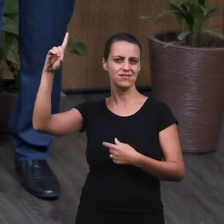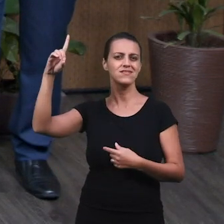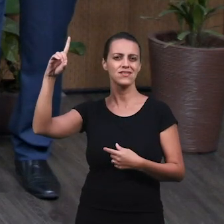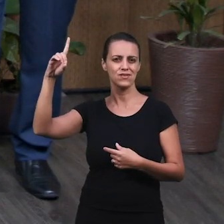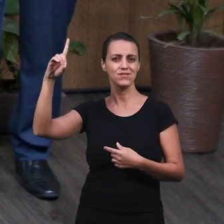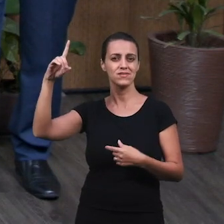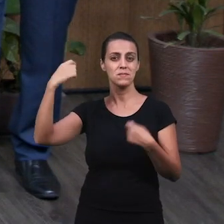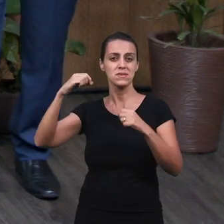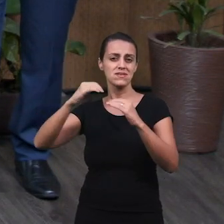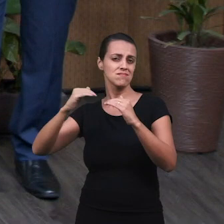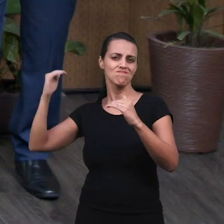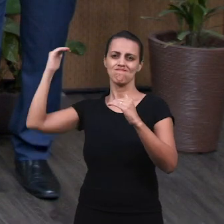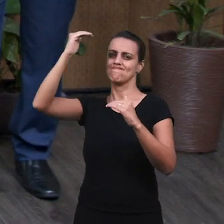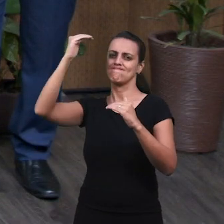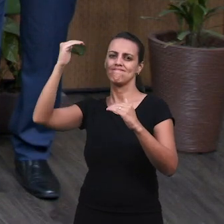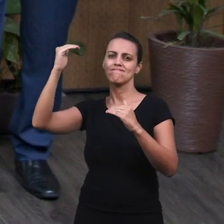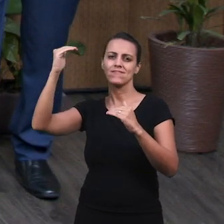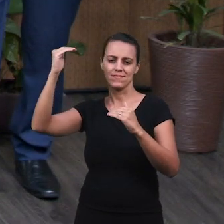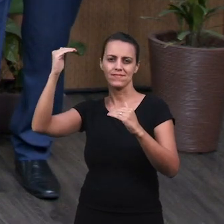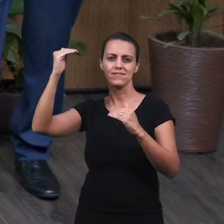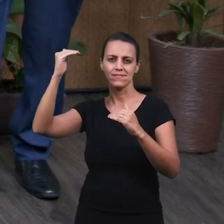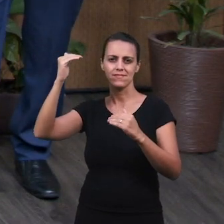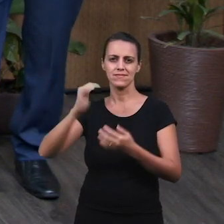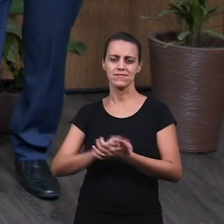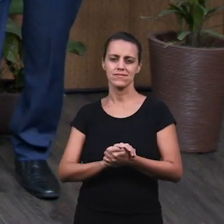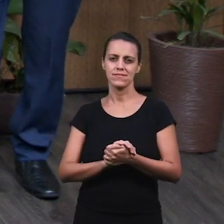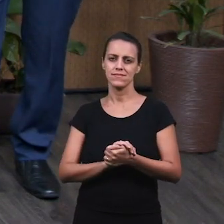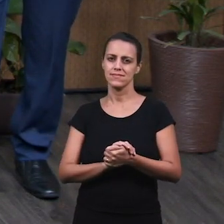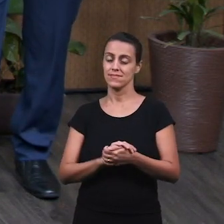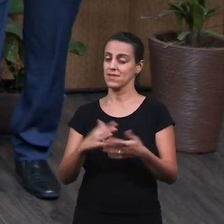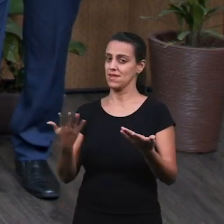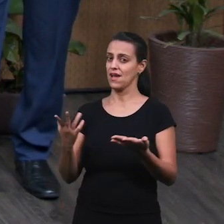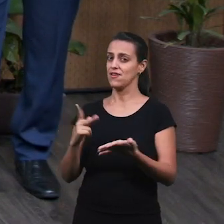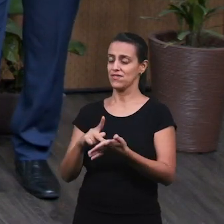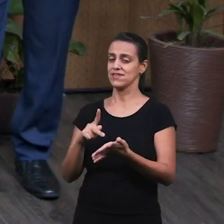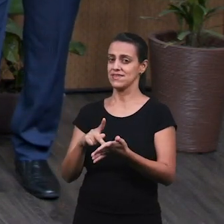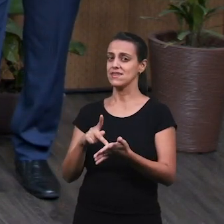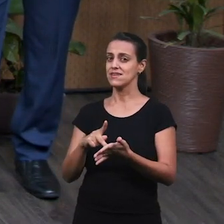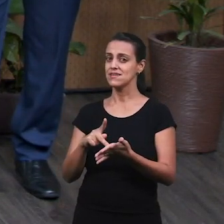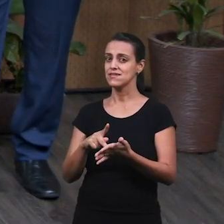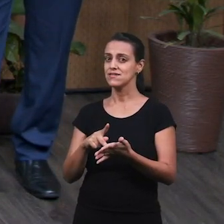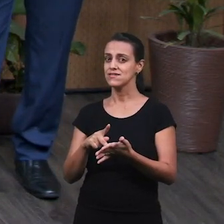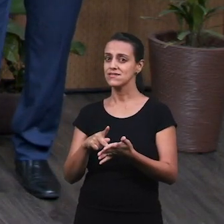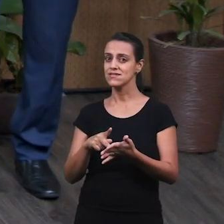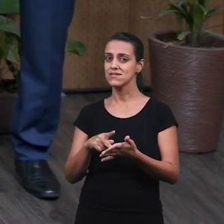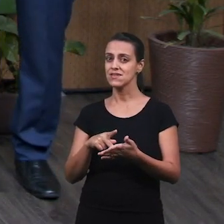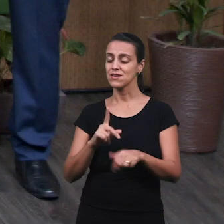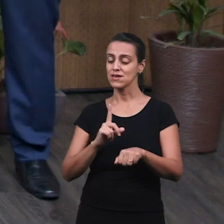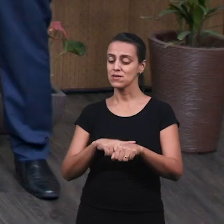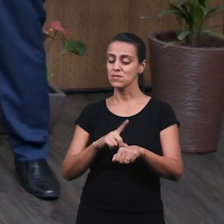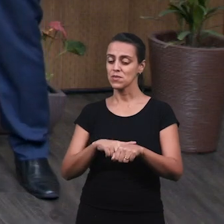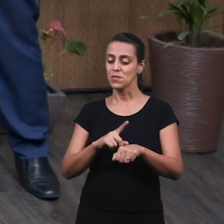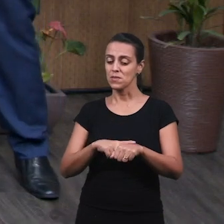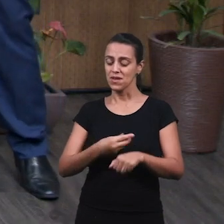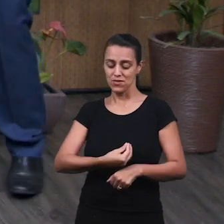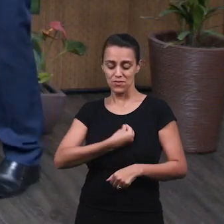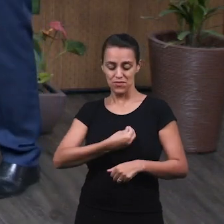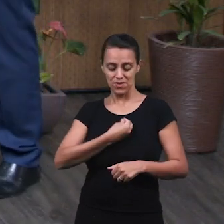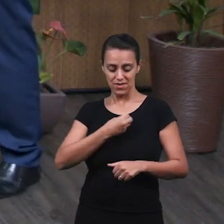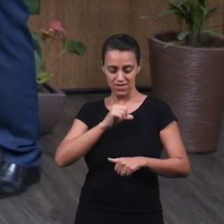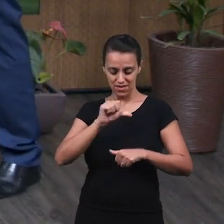vérité, Daniel, quand il est transformé par la parole vivante,